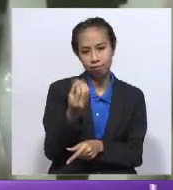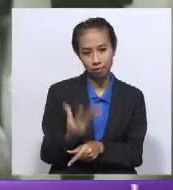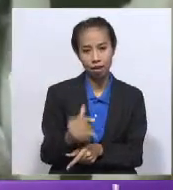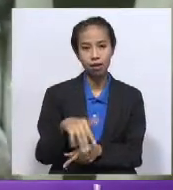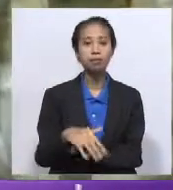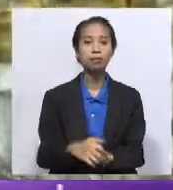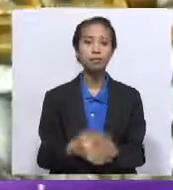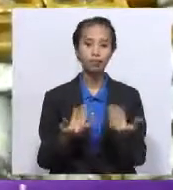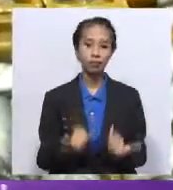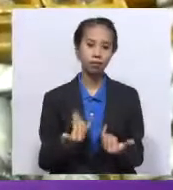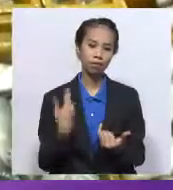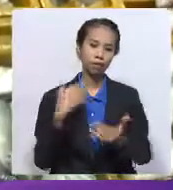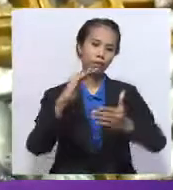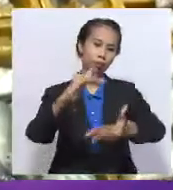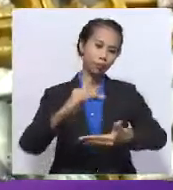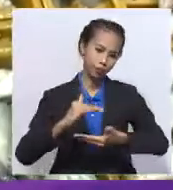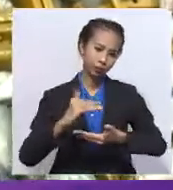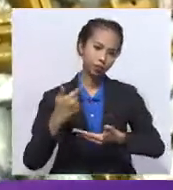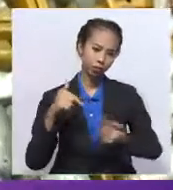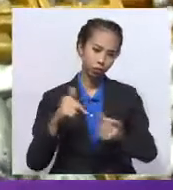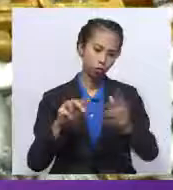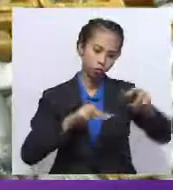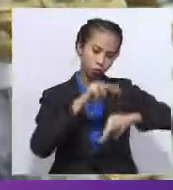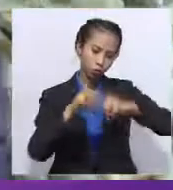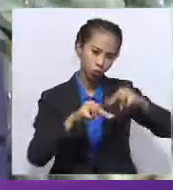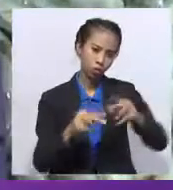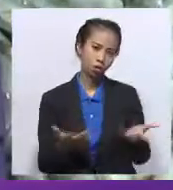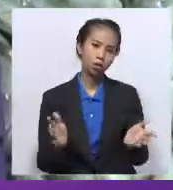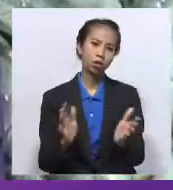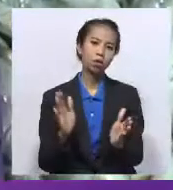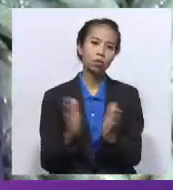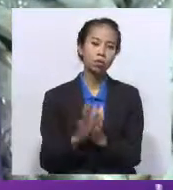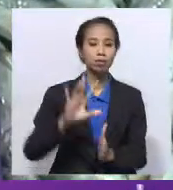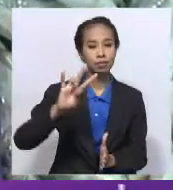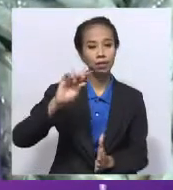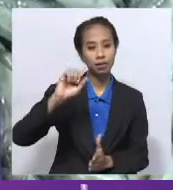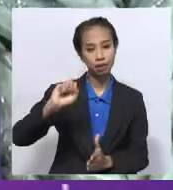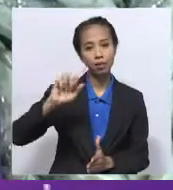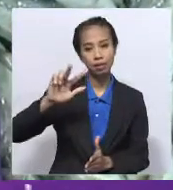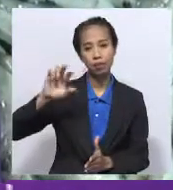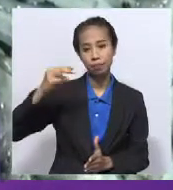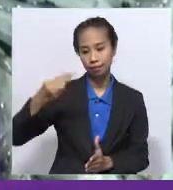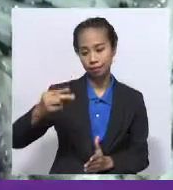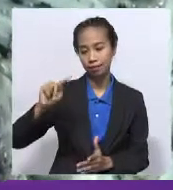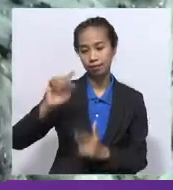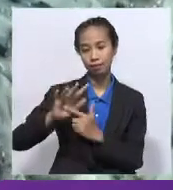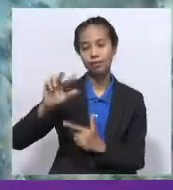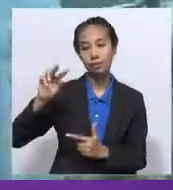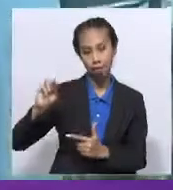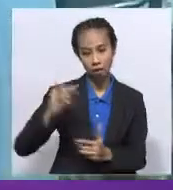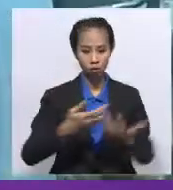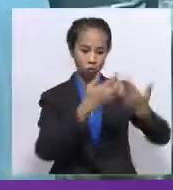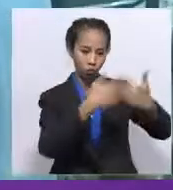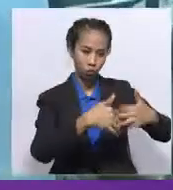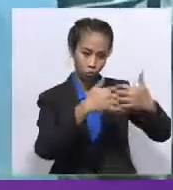39,189.50 ตันนำเข้าสินค้าสัตว์น้ำผ่านด่านตรวจสัตว์น้ำรวม 730,000 ตันอีกทั้งยังมีโรงงานแปรรูป